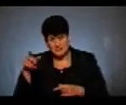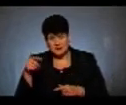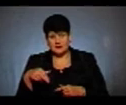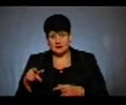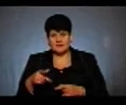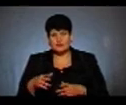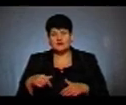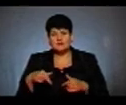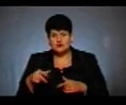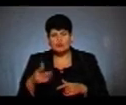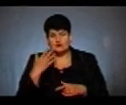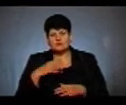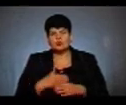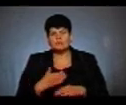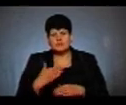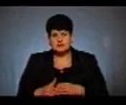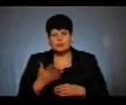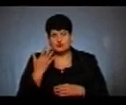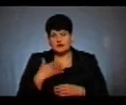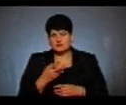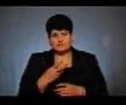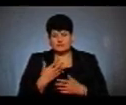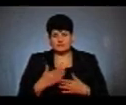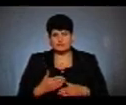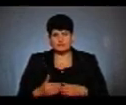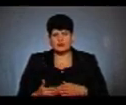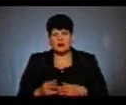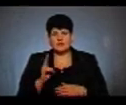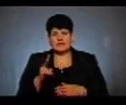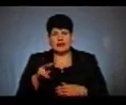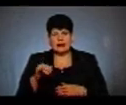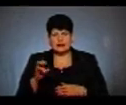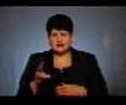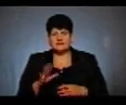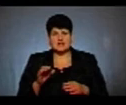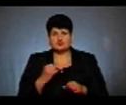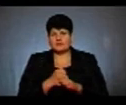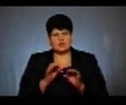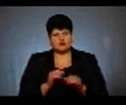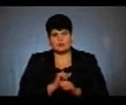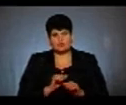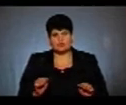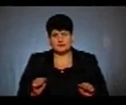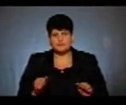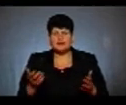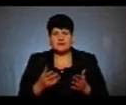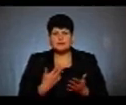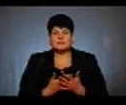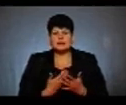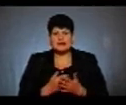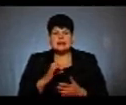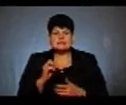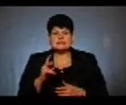вже тоді звернувся, коли було пізно, коли вже почалася клініка, а при клінічних ознаках зробити нічого неможливо. Які ознаки